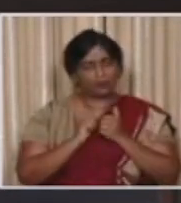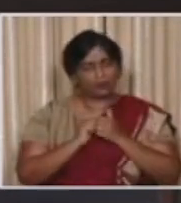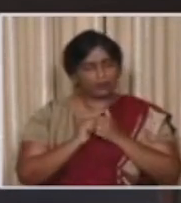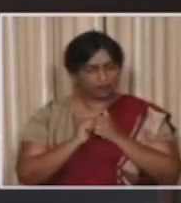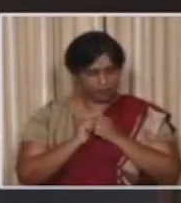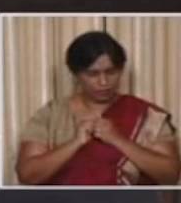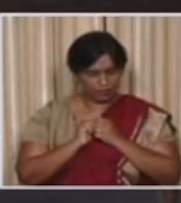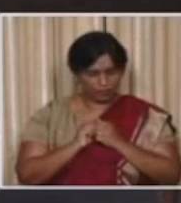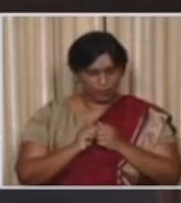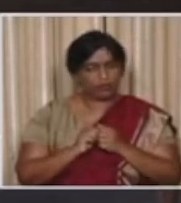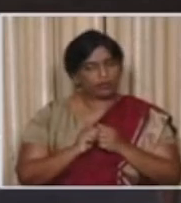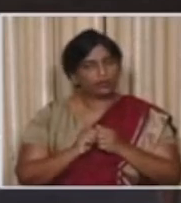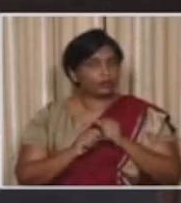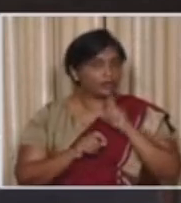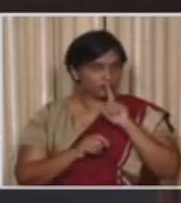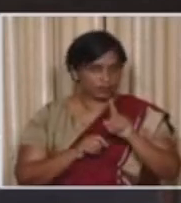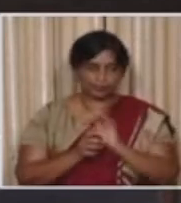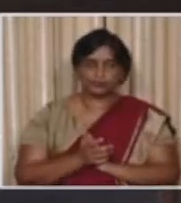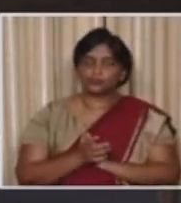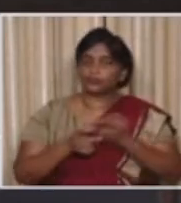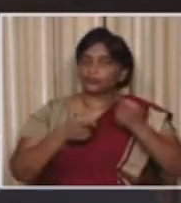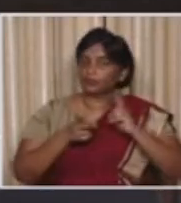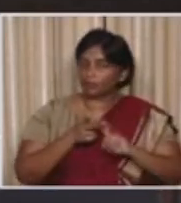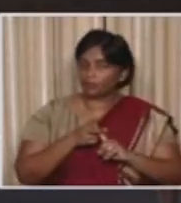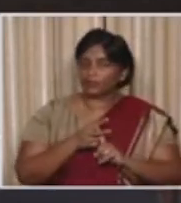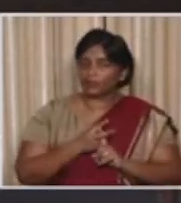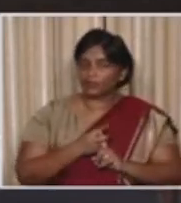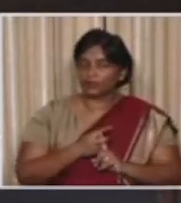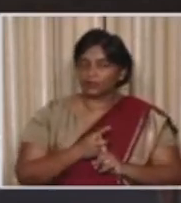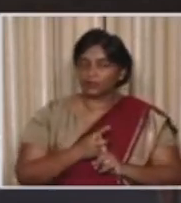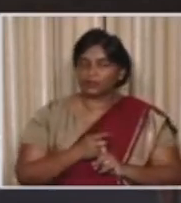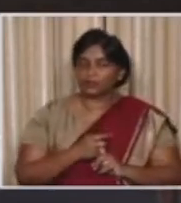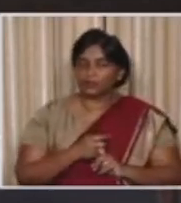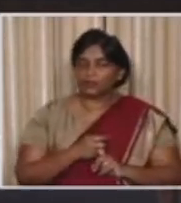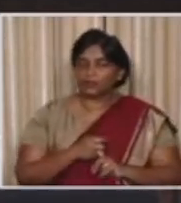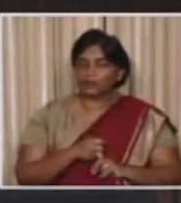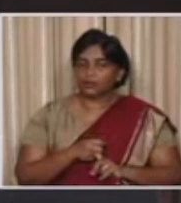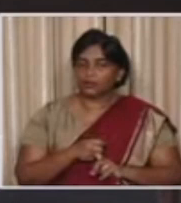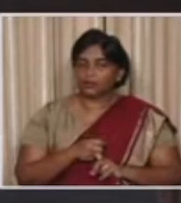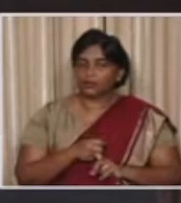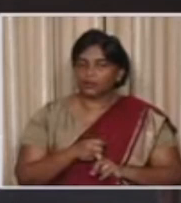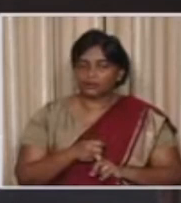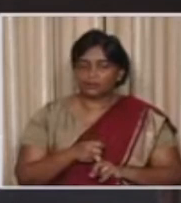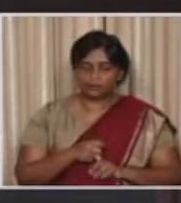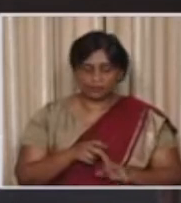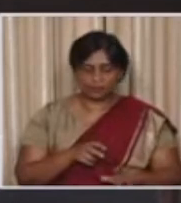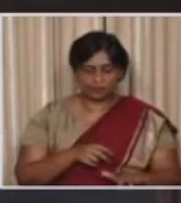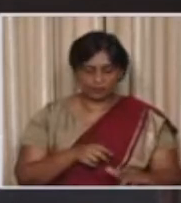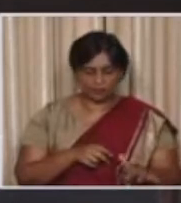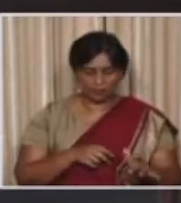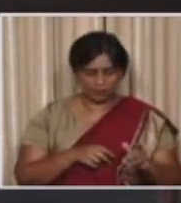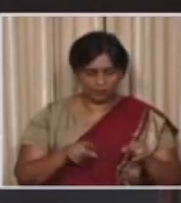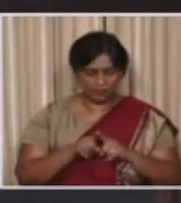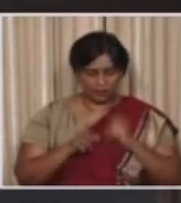හුඟක් ඒවා ඔබතුමාට මතක් කරලා දෙන්නේ ඒකයි. අනිත් එක තියෙනවා මේ ප්‍රයිසිං ෆෝමියුලා මං කිව්වා.